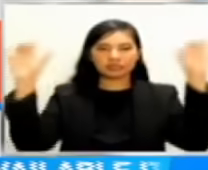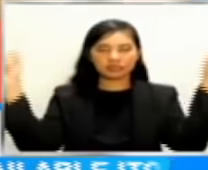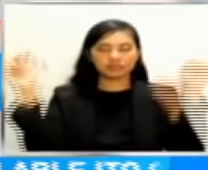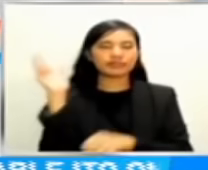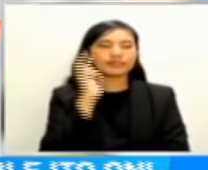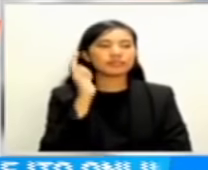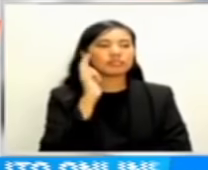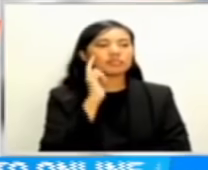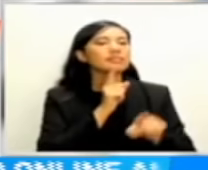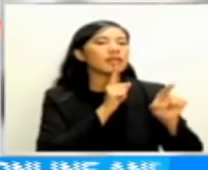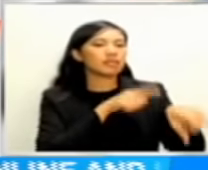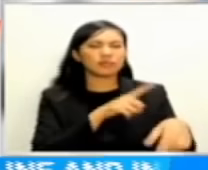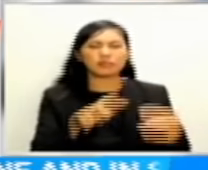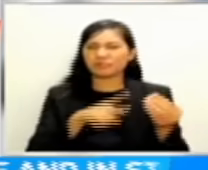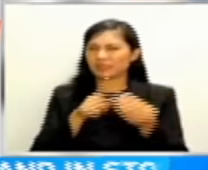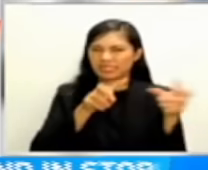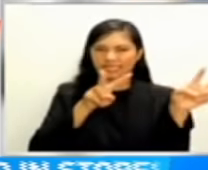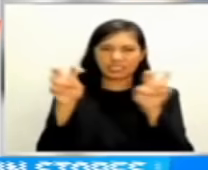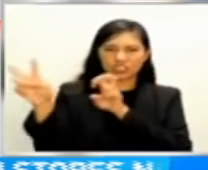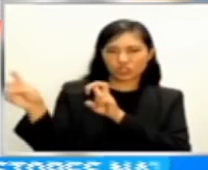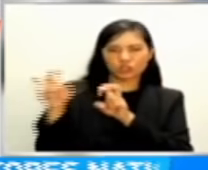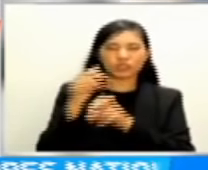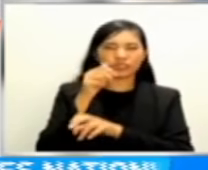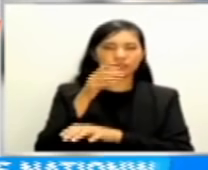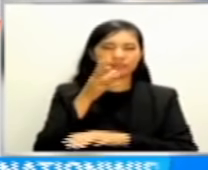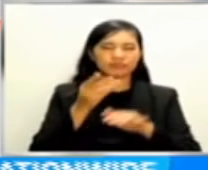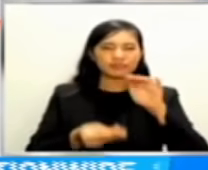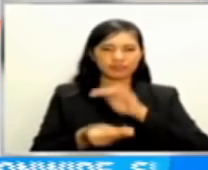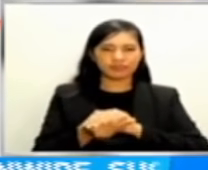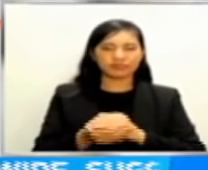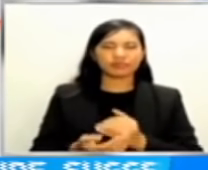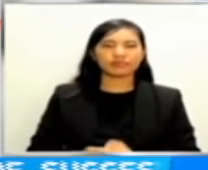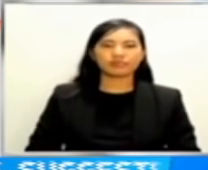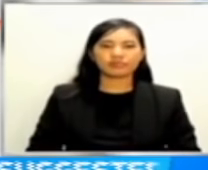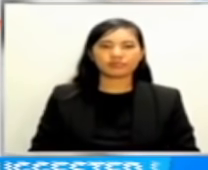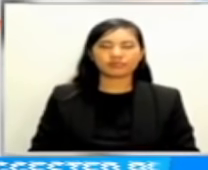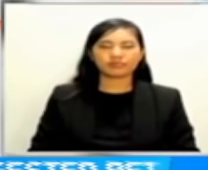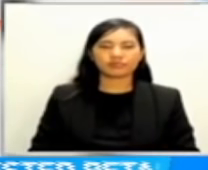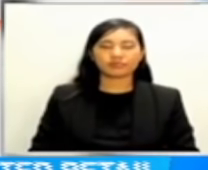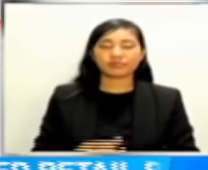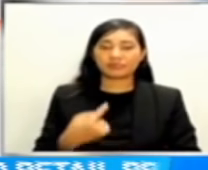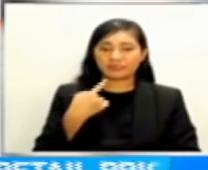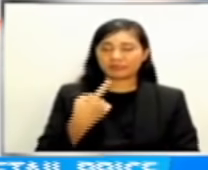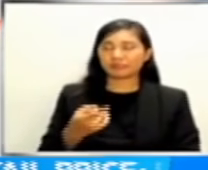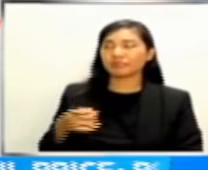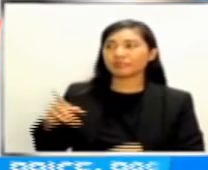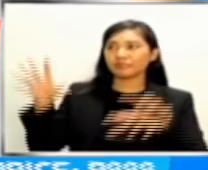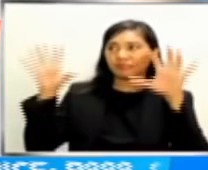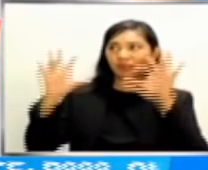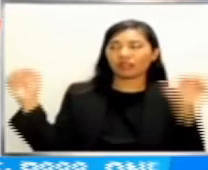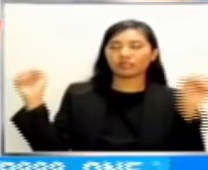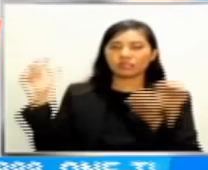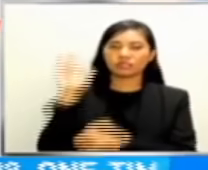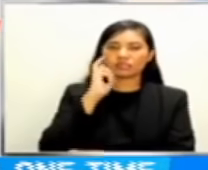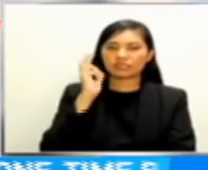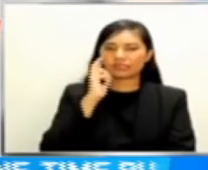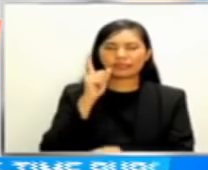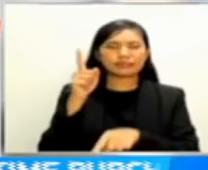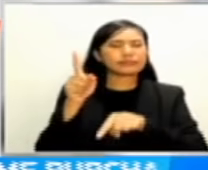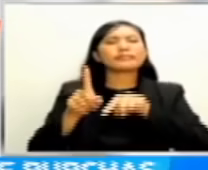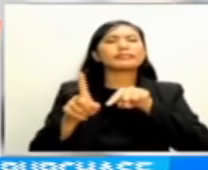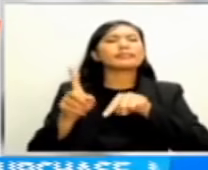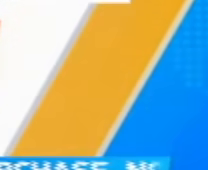Sa isang pahayag, sinabi ni Trillanes na hindi kayang daanin ng Pangulo sa palusot o bola ang kaso. Maliwanag-anya sa